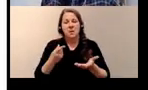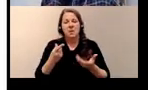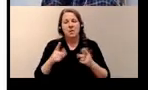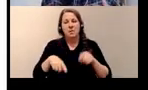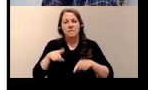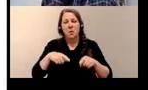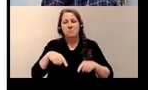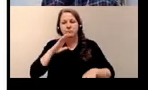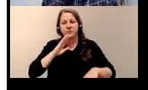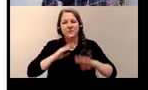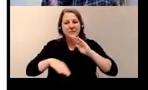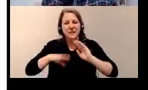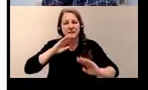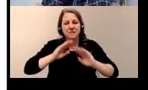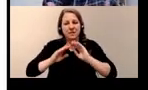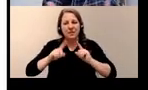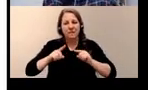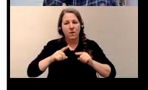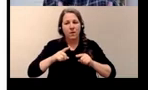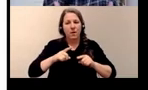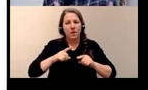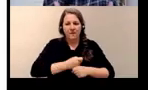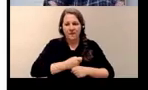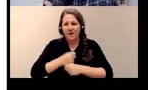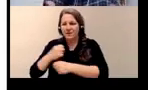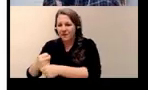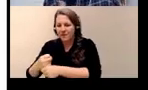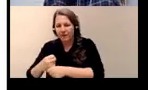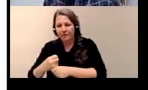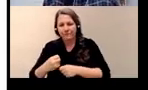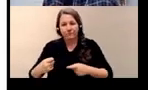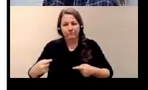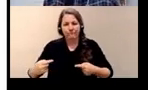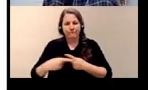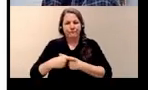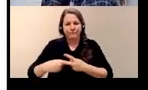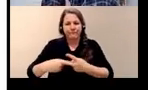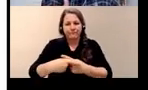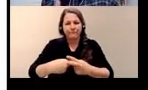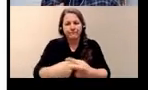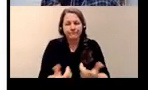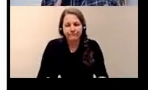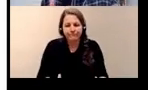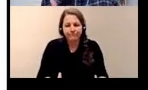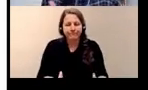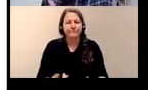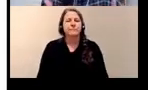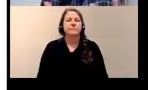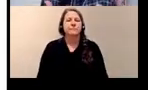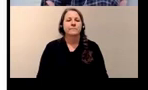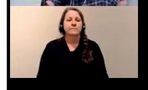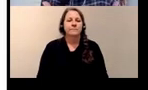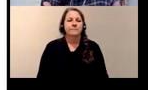des différentes personnes qui travaillaient dans ces espaces et qu'on constatait parfois que